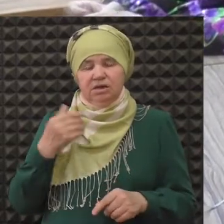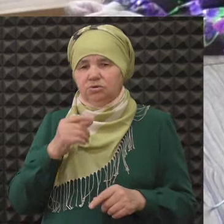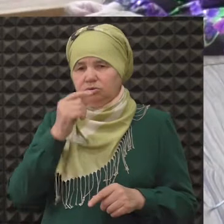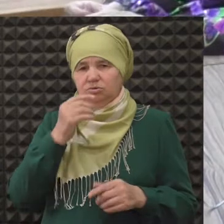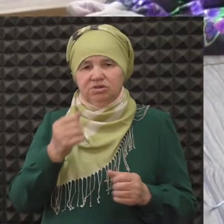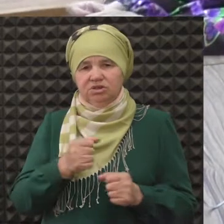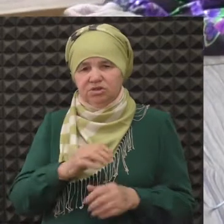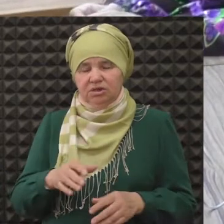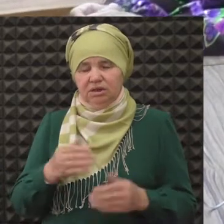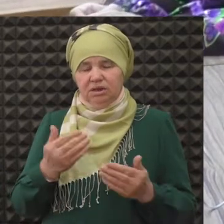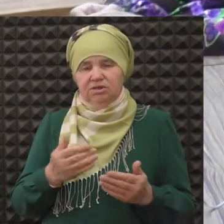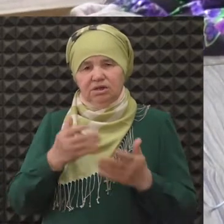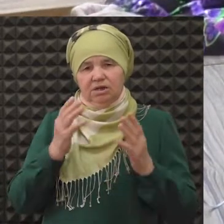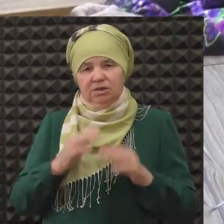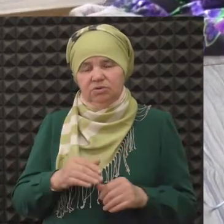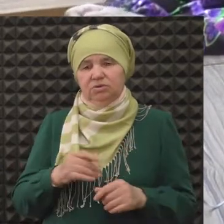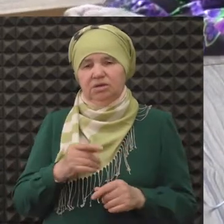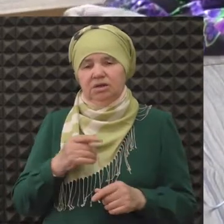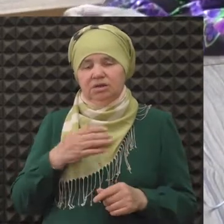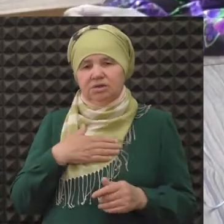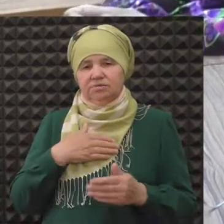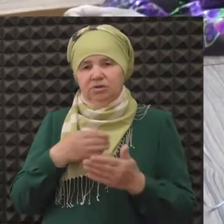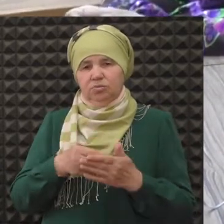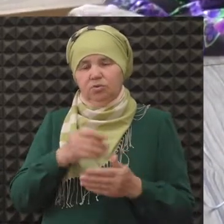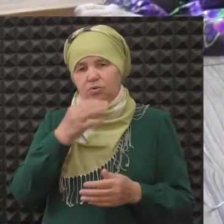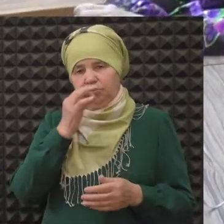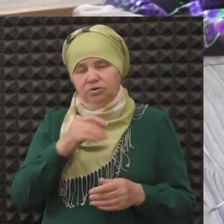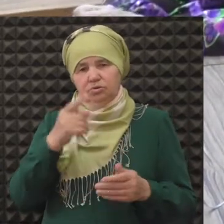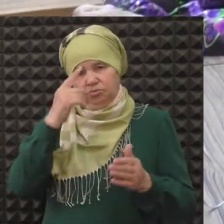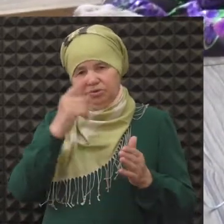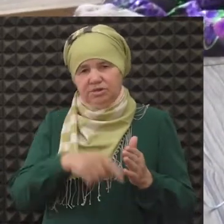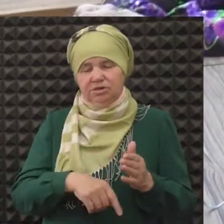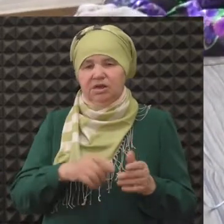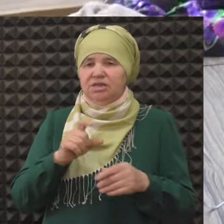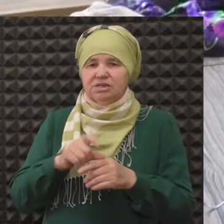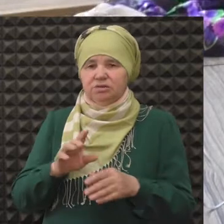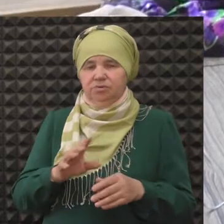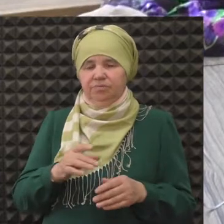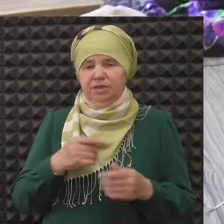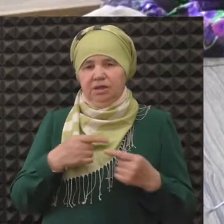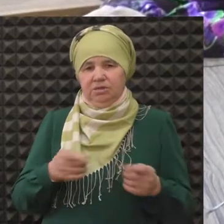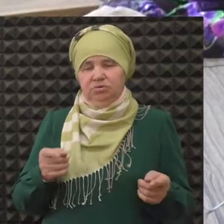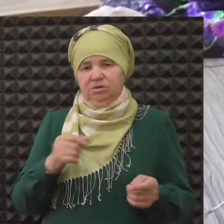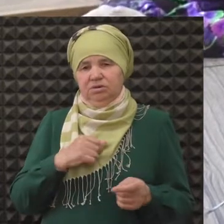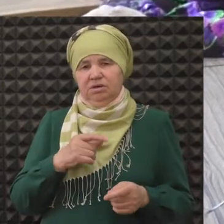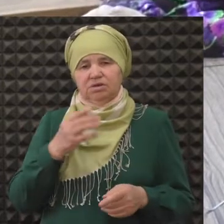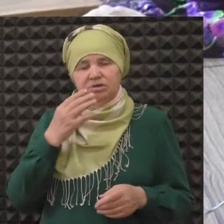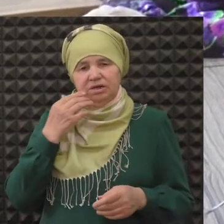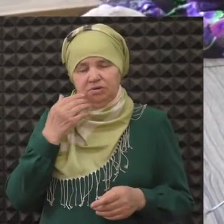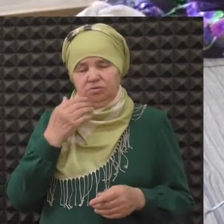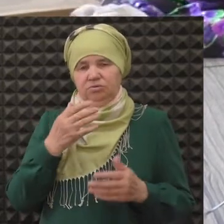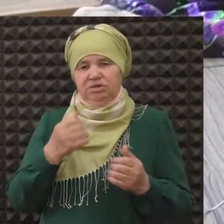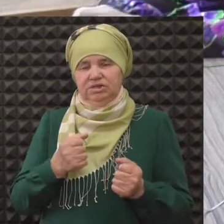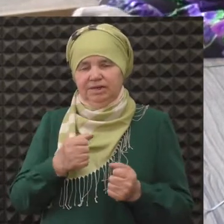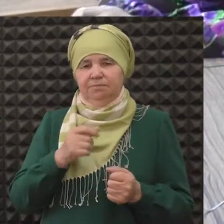держала. А вот Альхамдулиллах на своем опыте убедилась в этом. Не со слов, а других. Что легко здесь, да? Да,